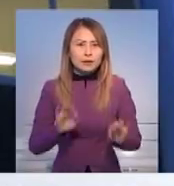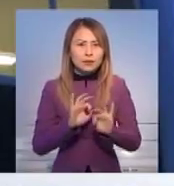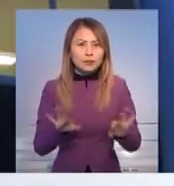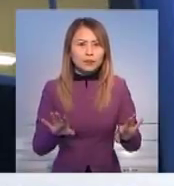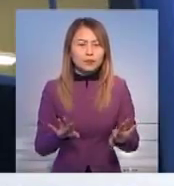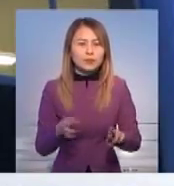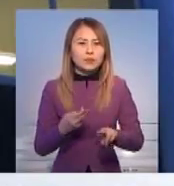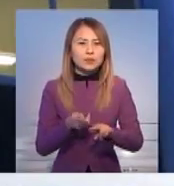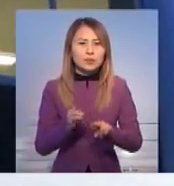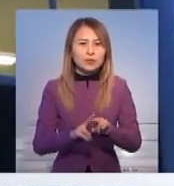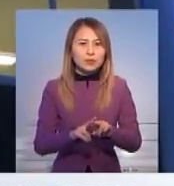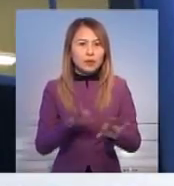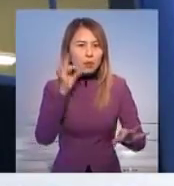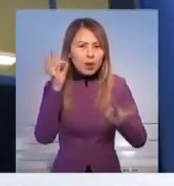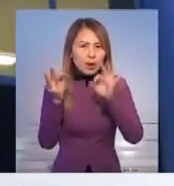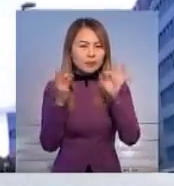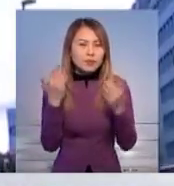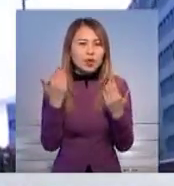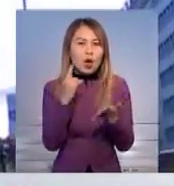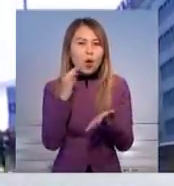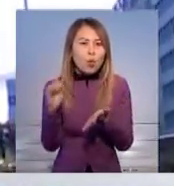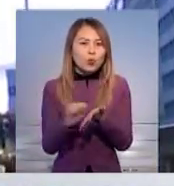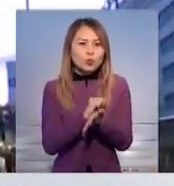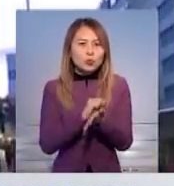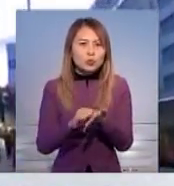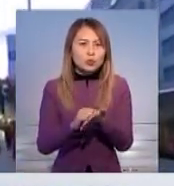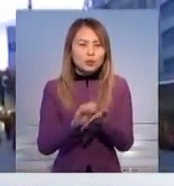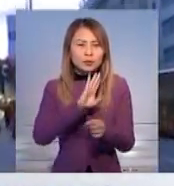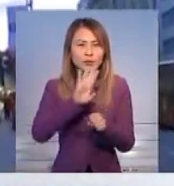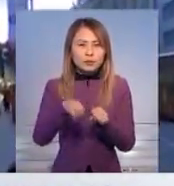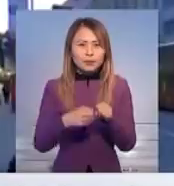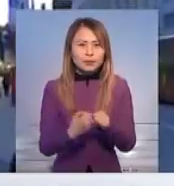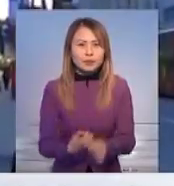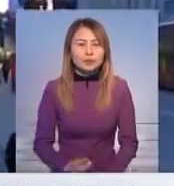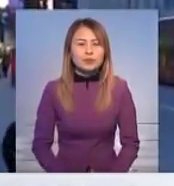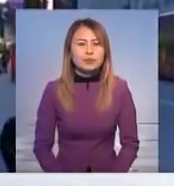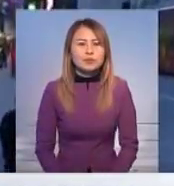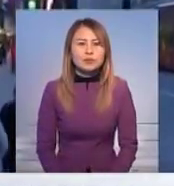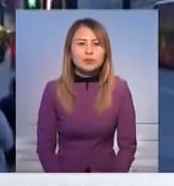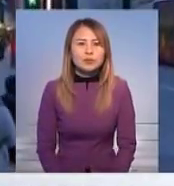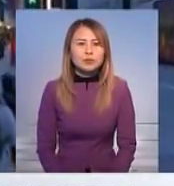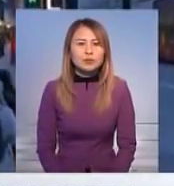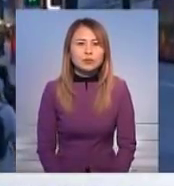дейді. Сондай-ақ осыны сылтауратып, маңызды құжаттарды жойып жібермеуді ескертті.